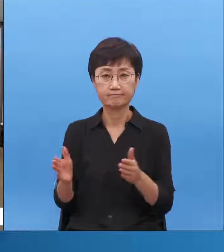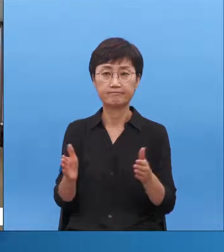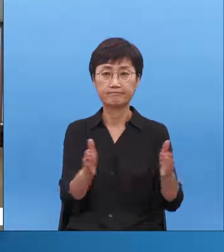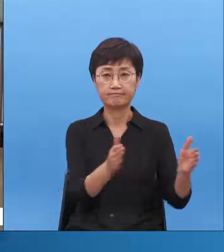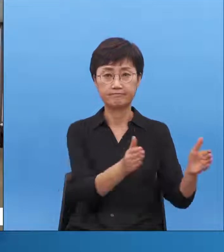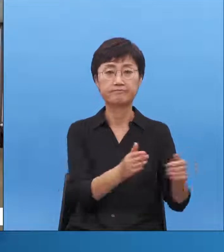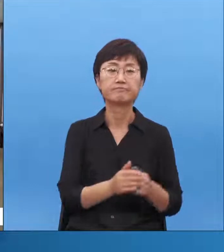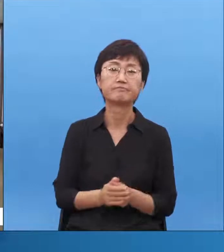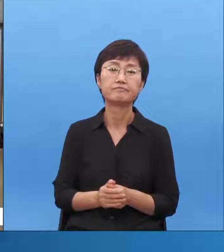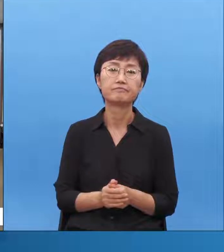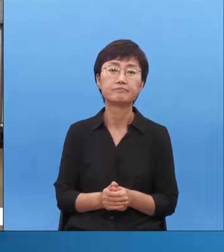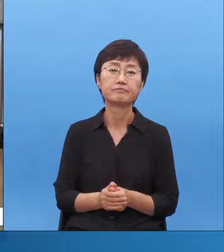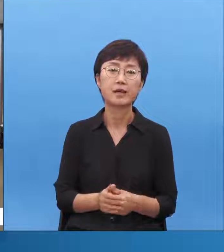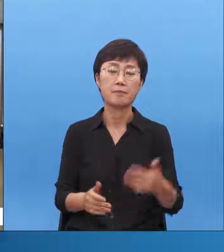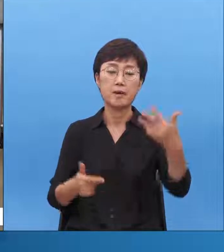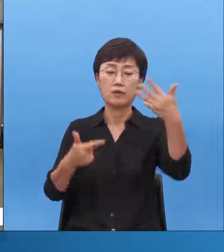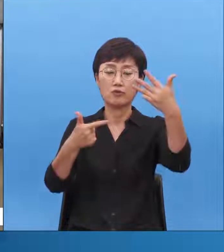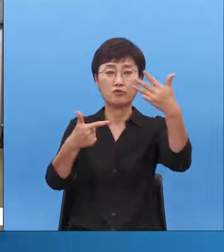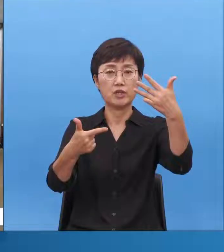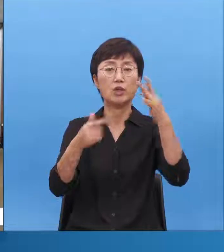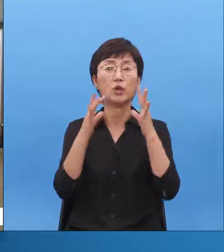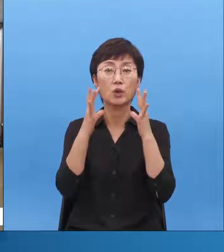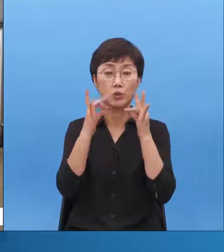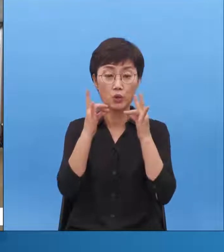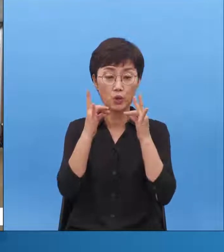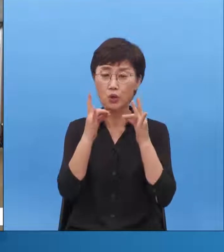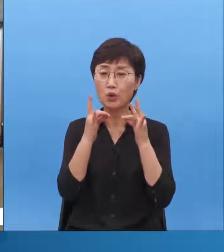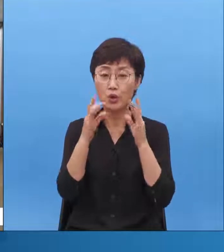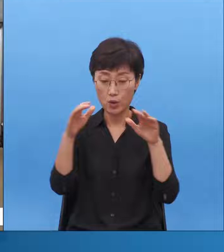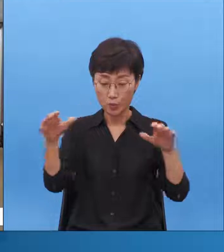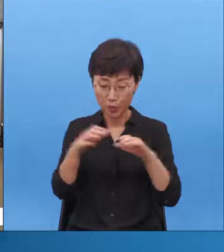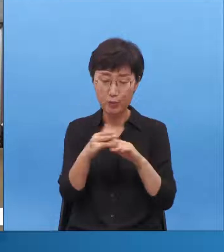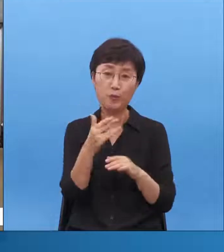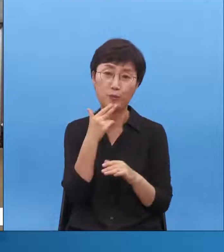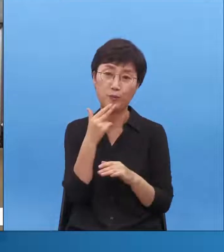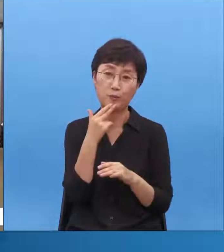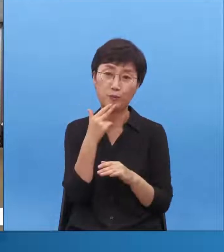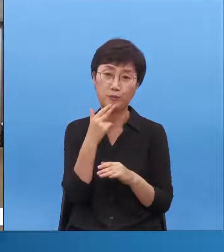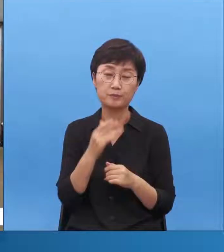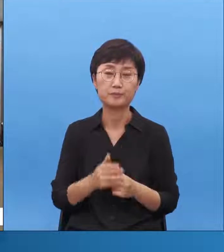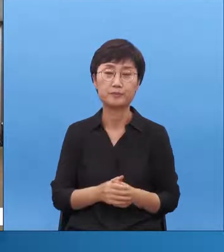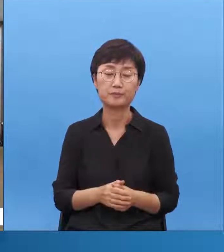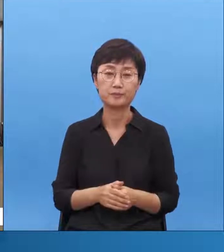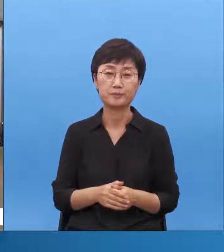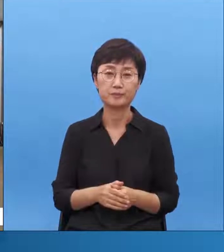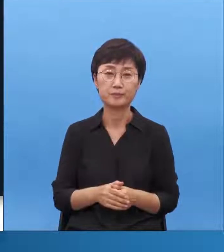공지사항입니다. 오는 8월 6일 토요 핵심 예배는 없습니다.